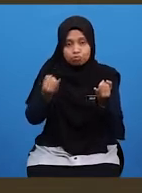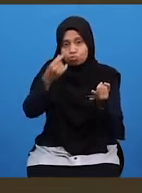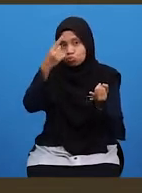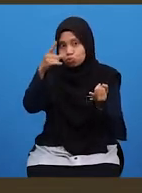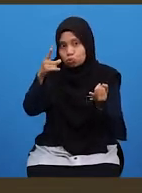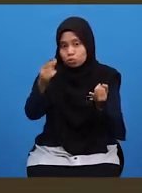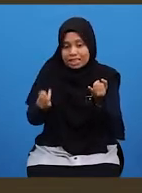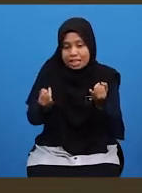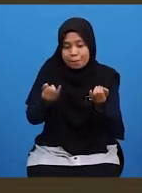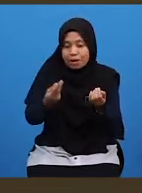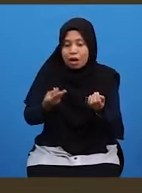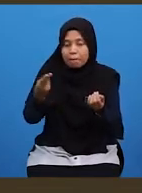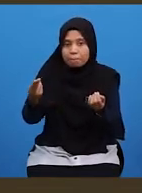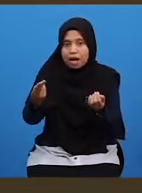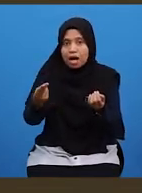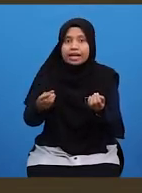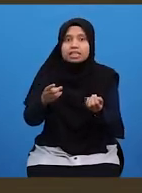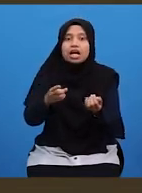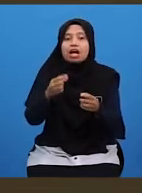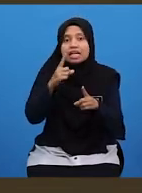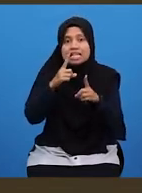digunakan untuk menimbang bahan lilin dan damar,